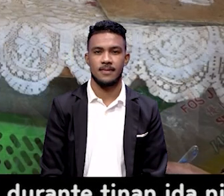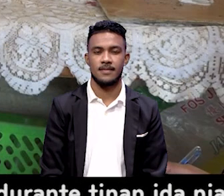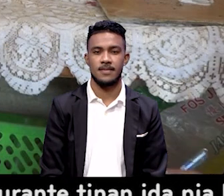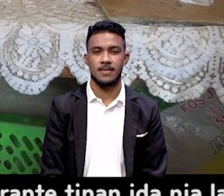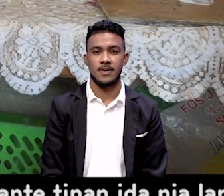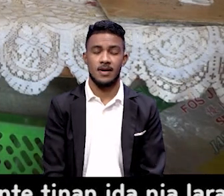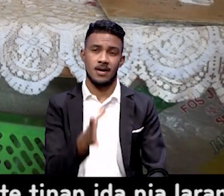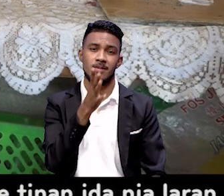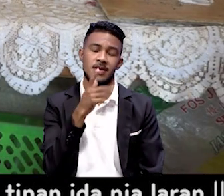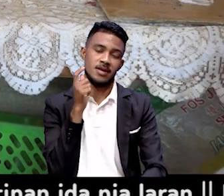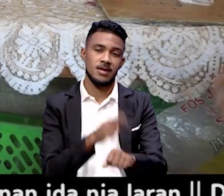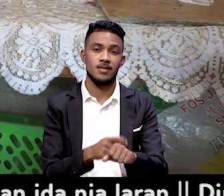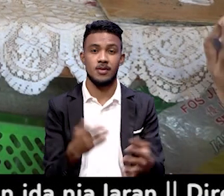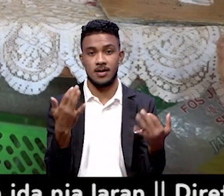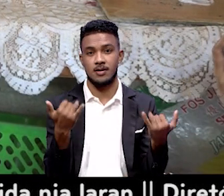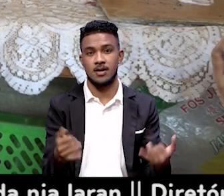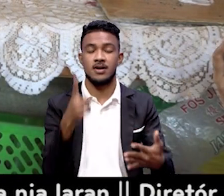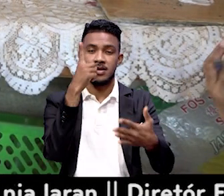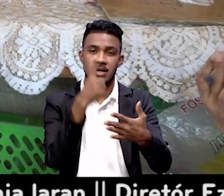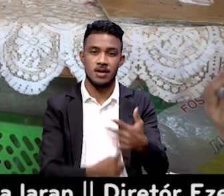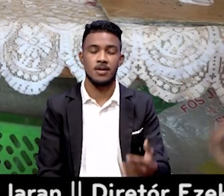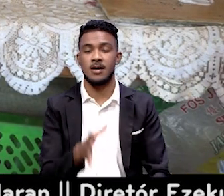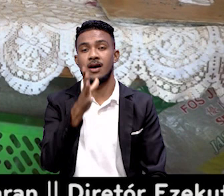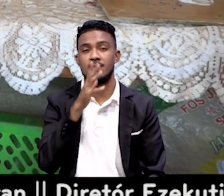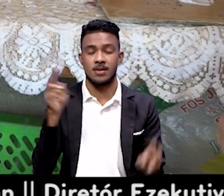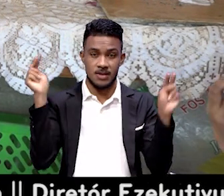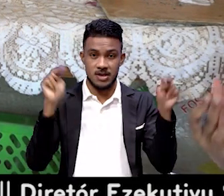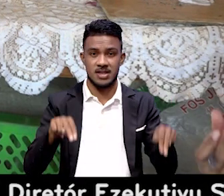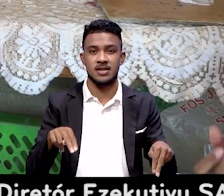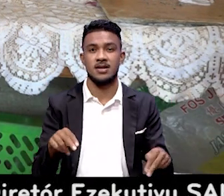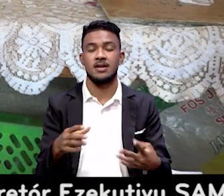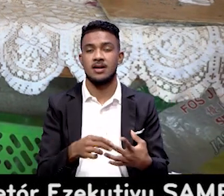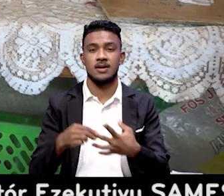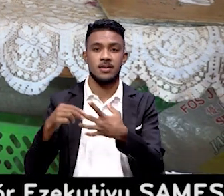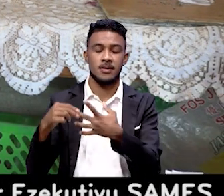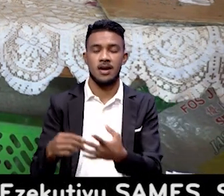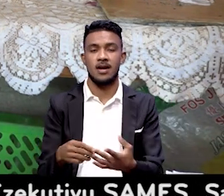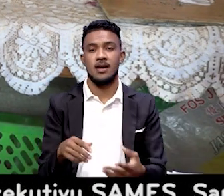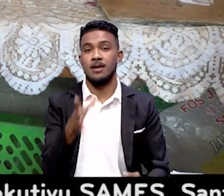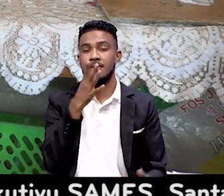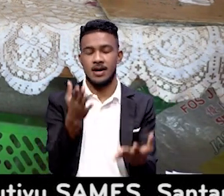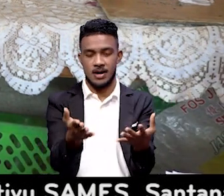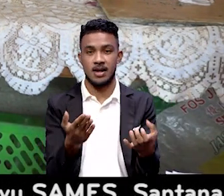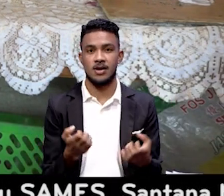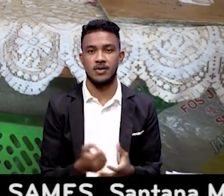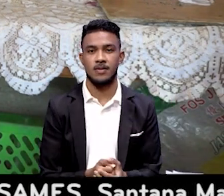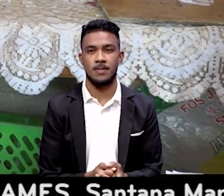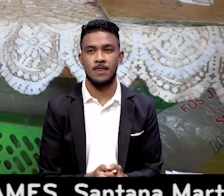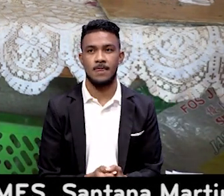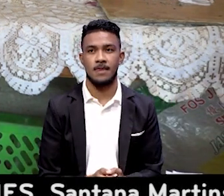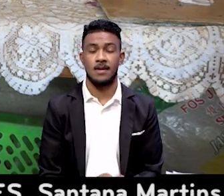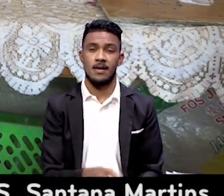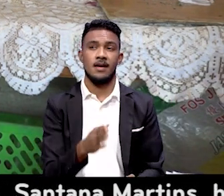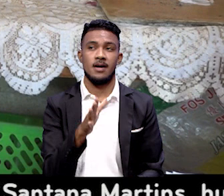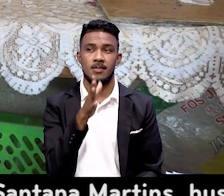Ama ye momento da agora ni saída ma cama precisa leu. Saída ma cama hakara leu. Mana precisa na